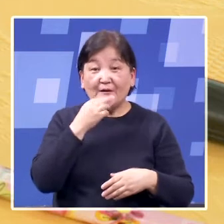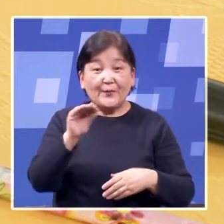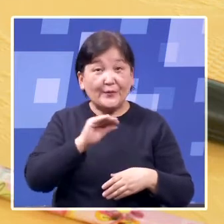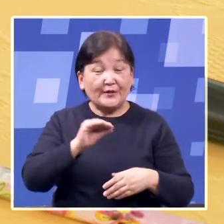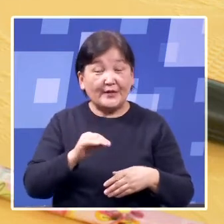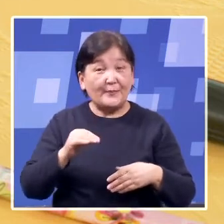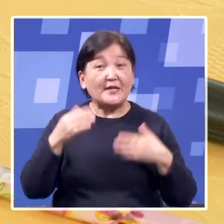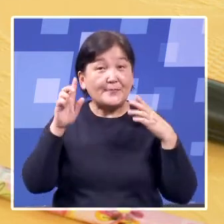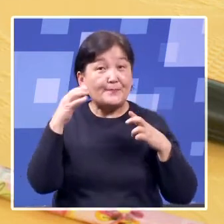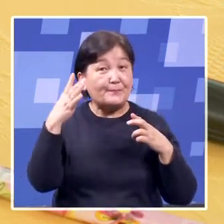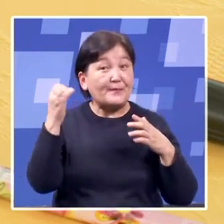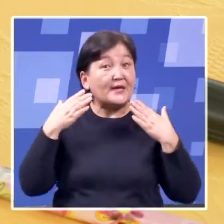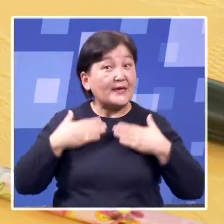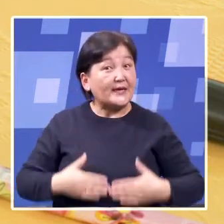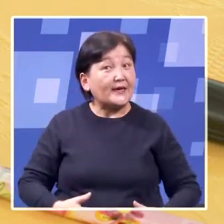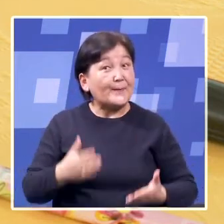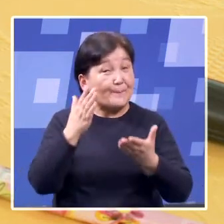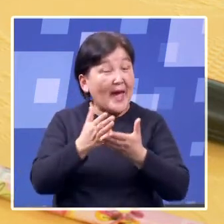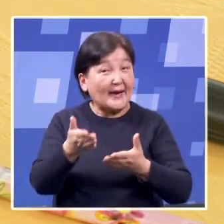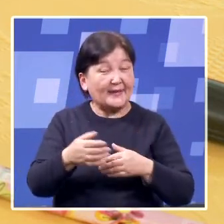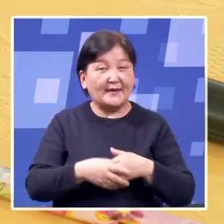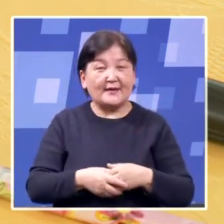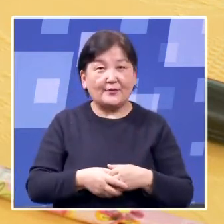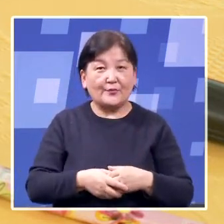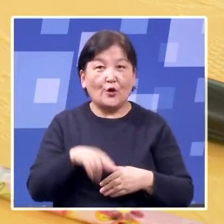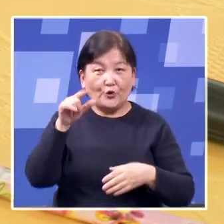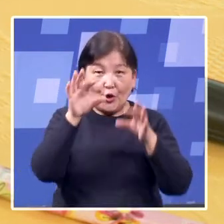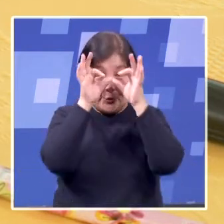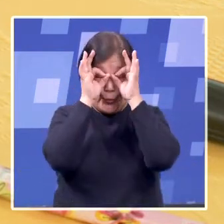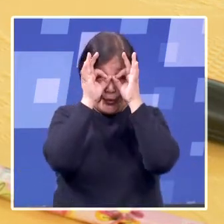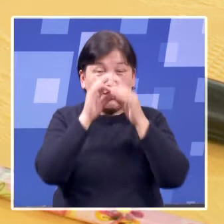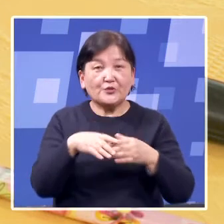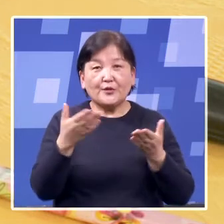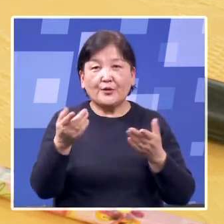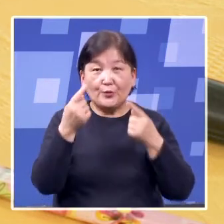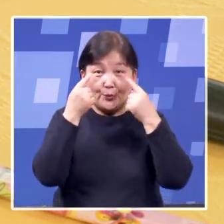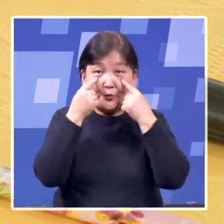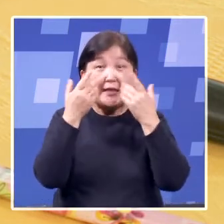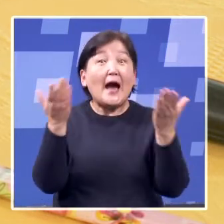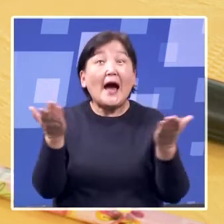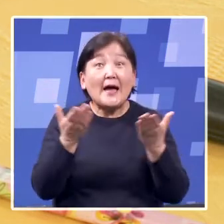Одоо нүдийн зургийг. Нүд нь хаанаа идэглээ хүмүүд ээ? Холгоны нүд